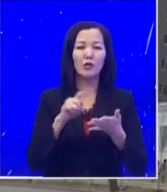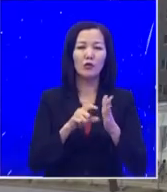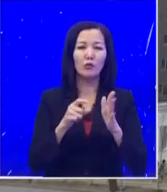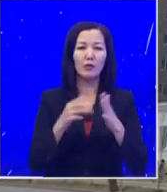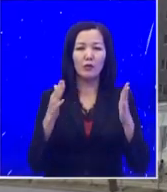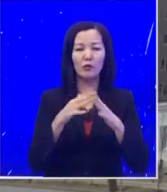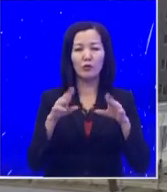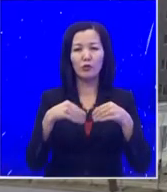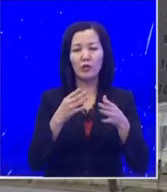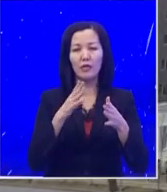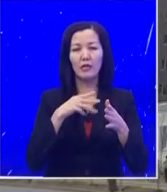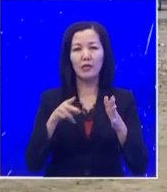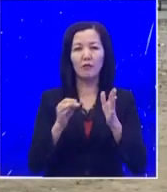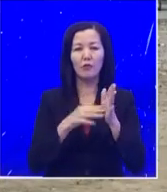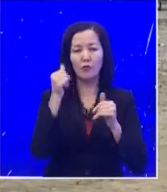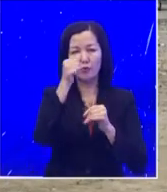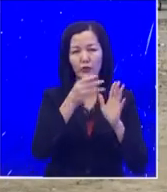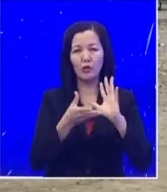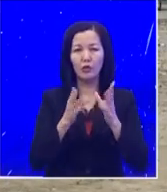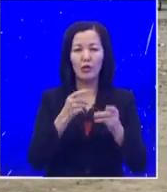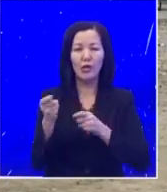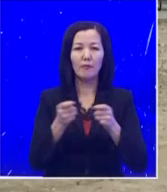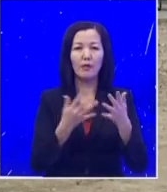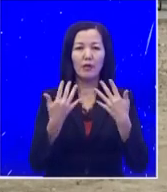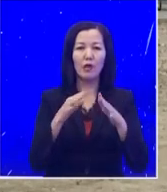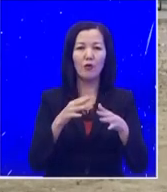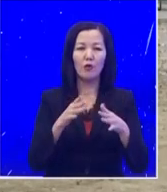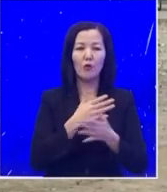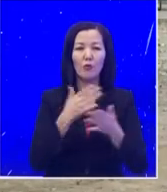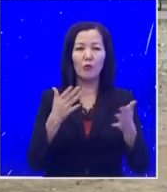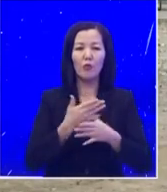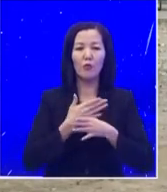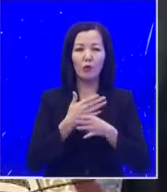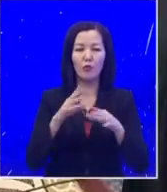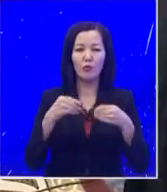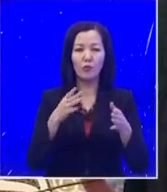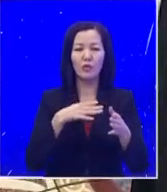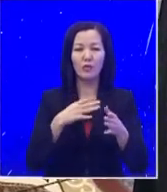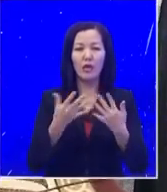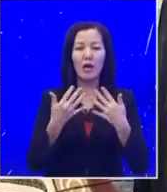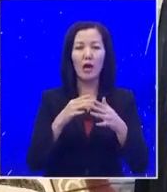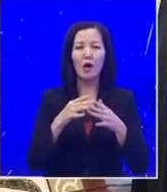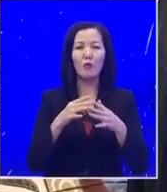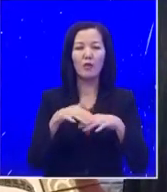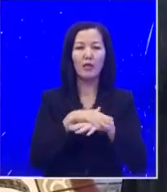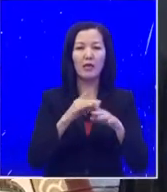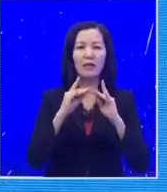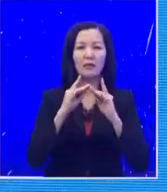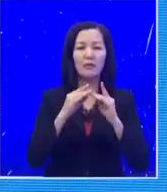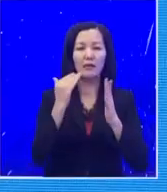және әперді. 2019-да билік ауылға көп қолдау көрсетті. Ауыл ел бесігі бағдарламасы